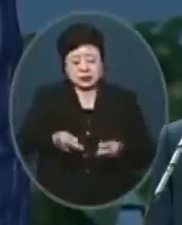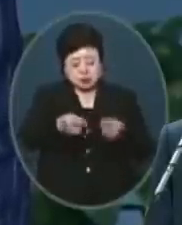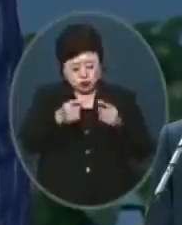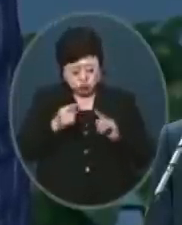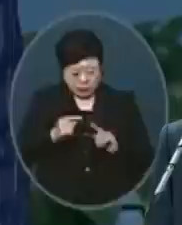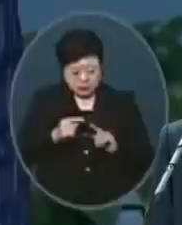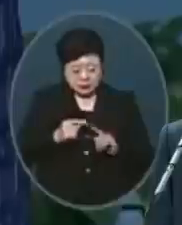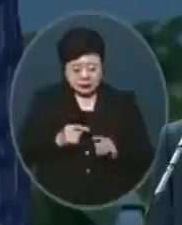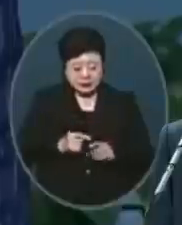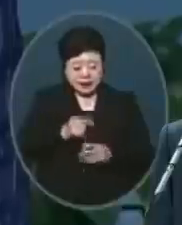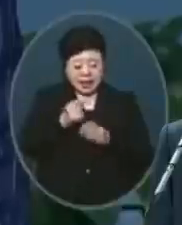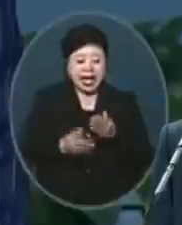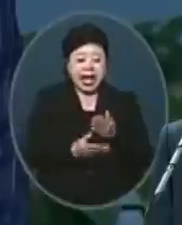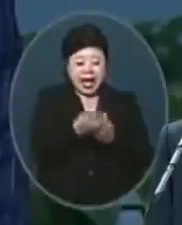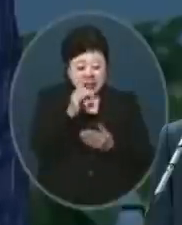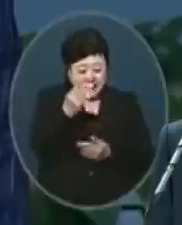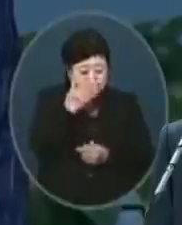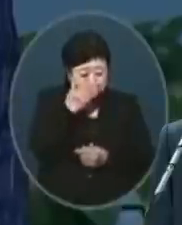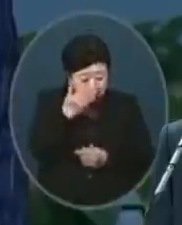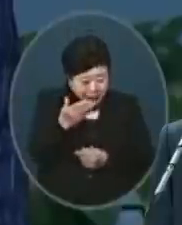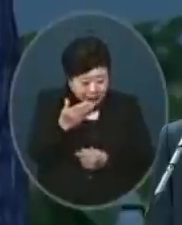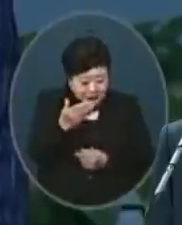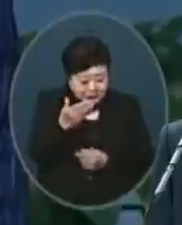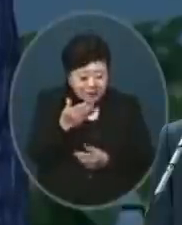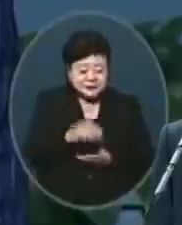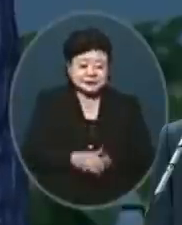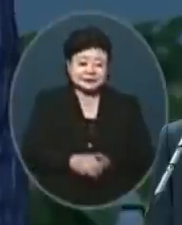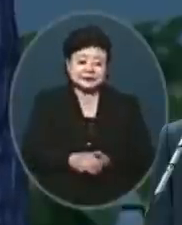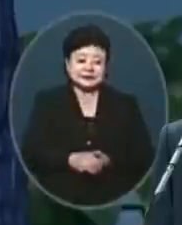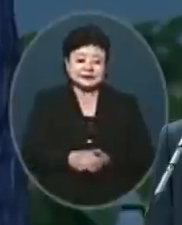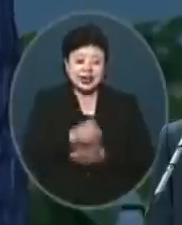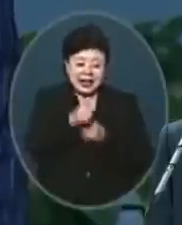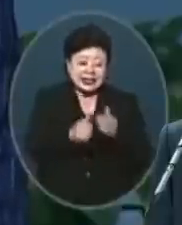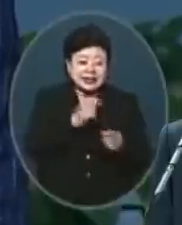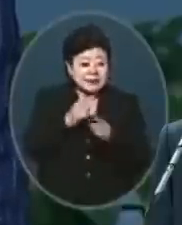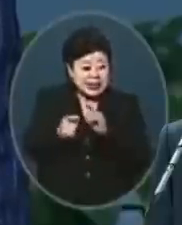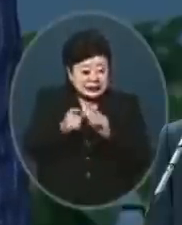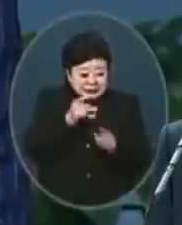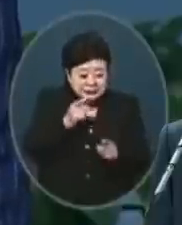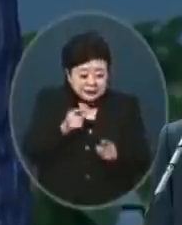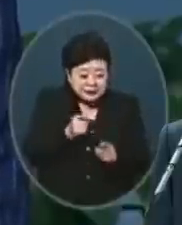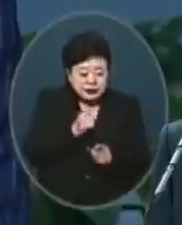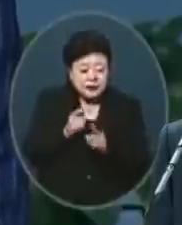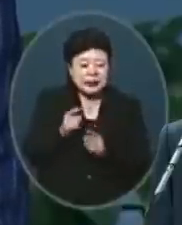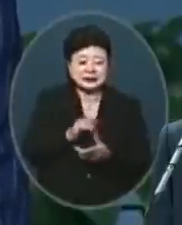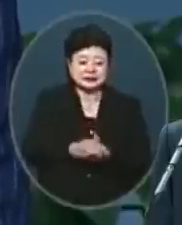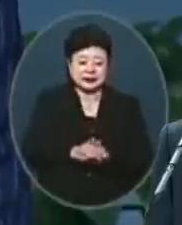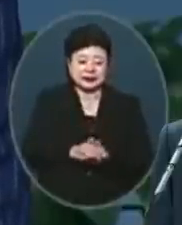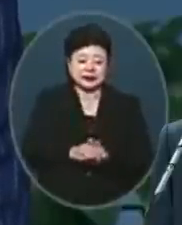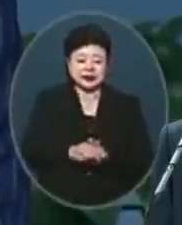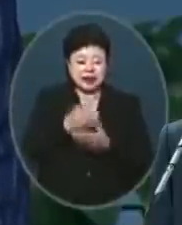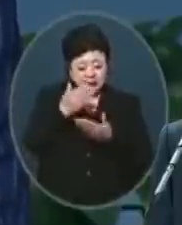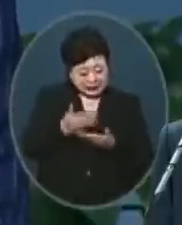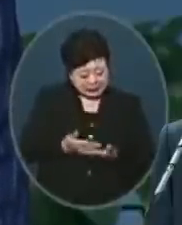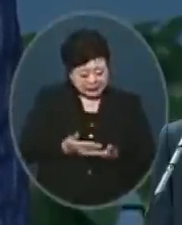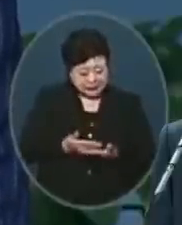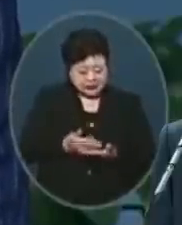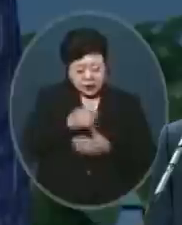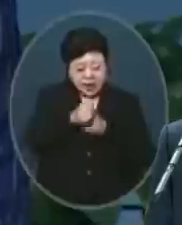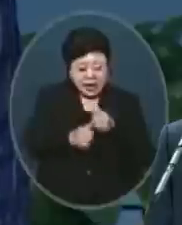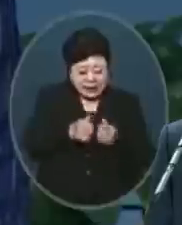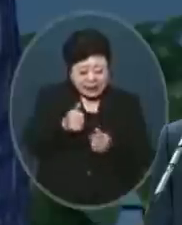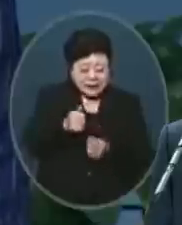들어와서 하나가 될 수 있는 것입니다. 그러므로 하나님 말씀을 우리 말씀이 받아들이고